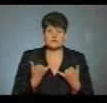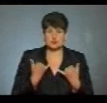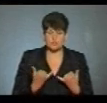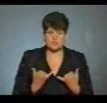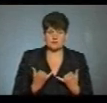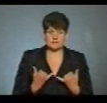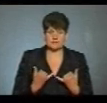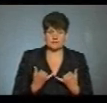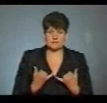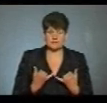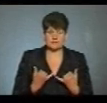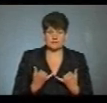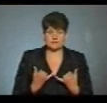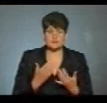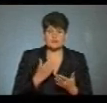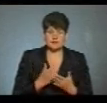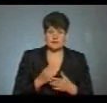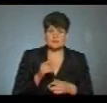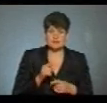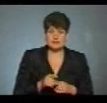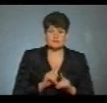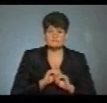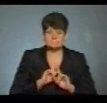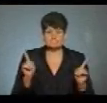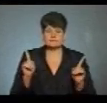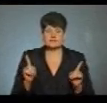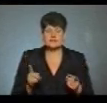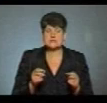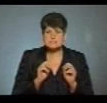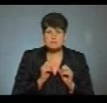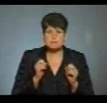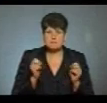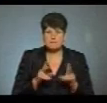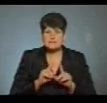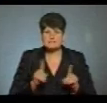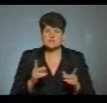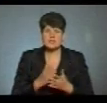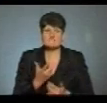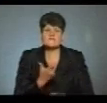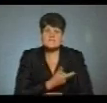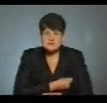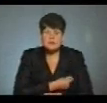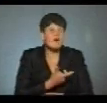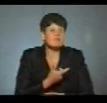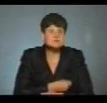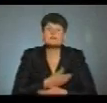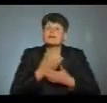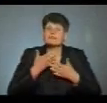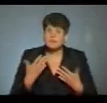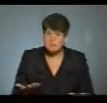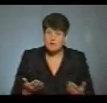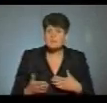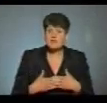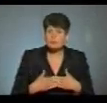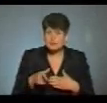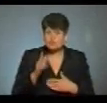зводяться до отих заходів неспецифічних. Специфічний є тільки один – вакцина. Вакцини нема. І в найближчому